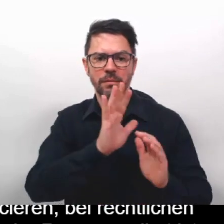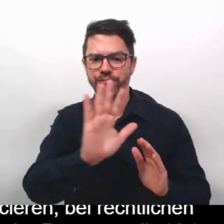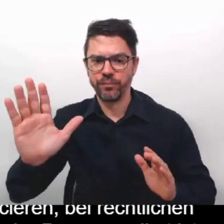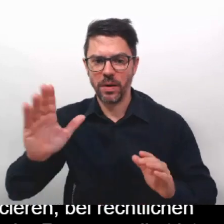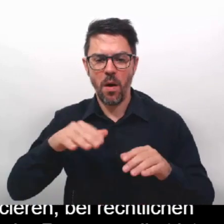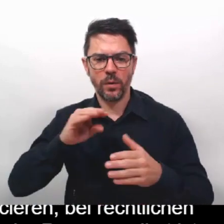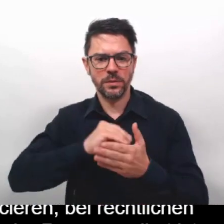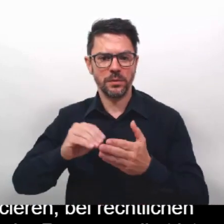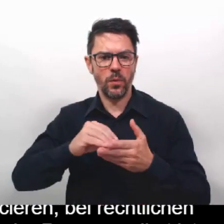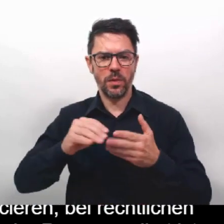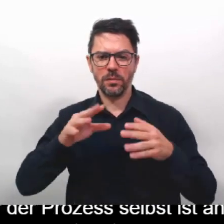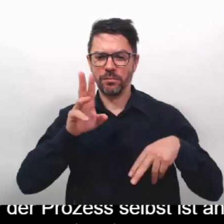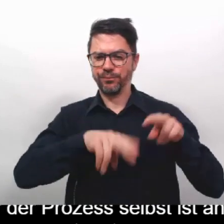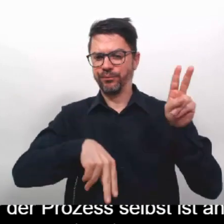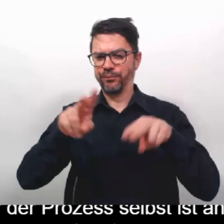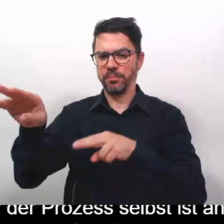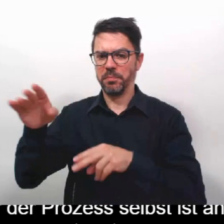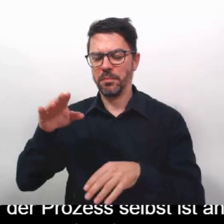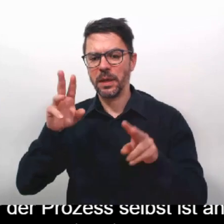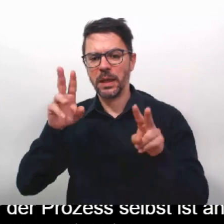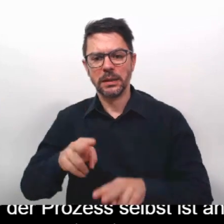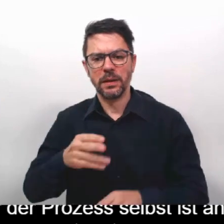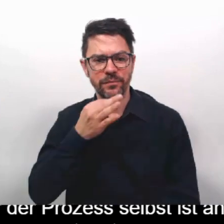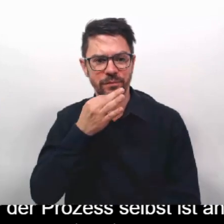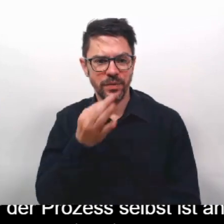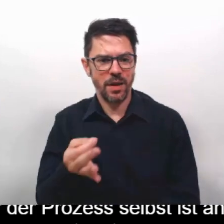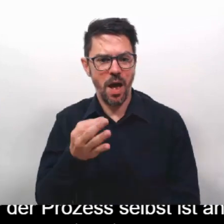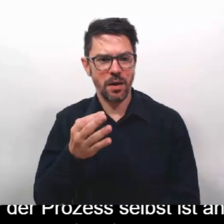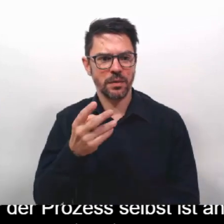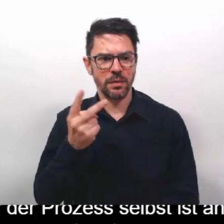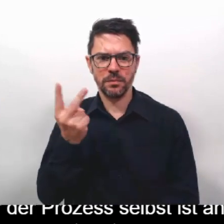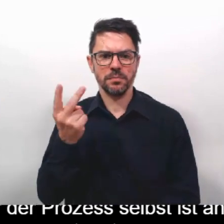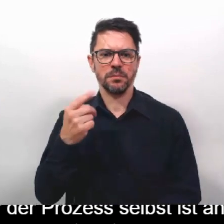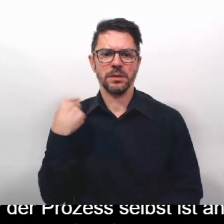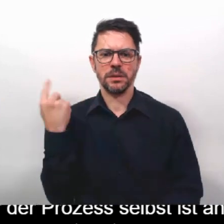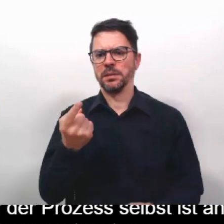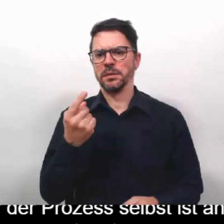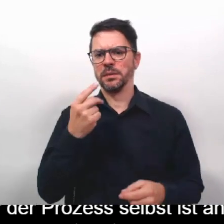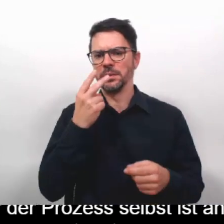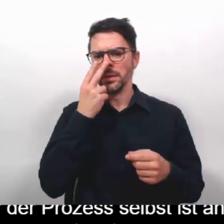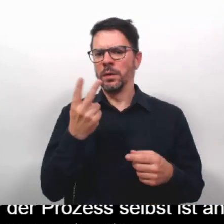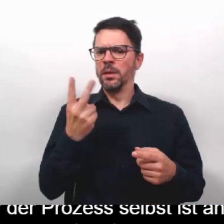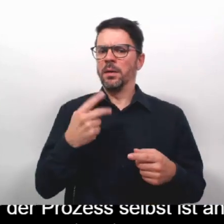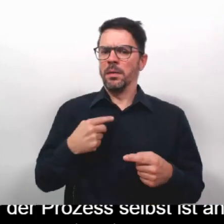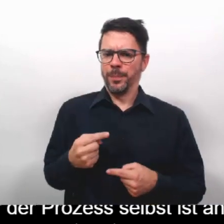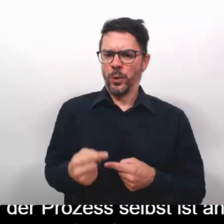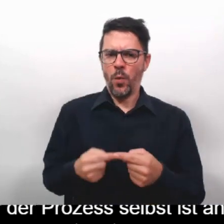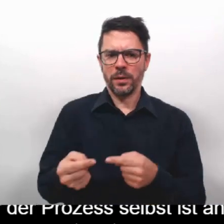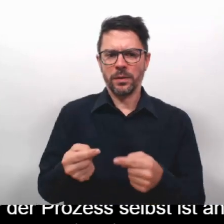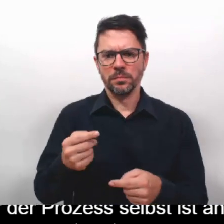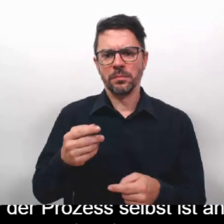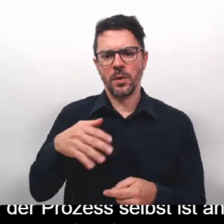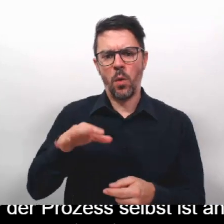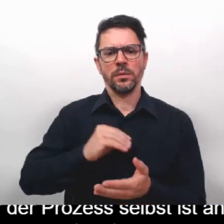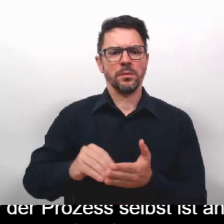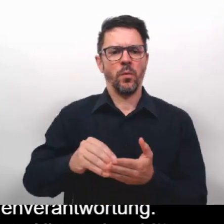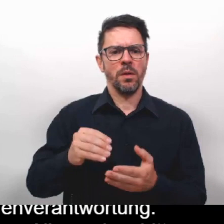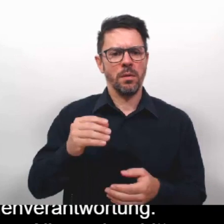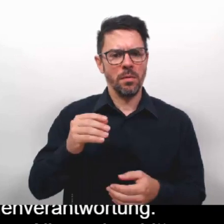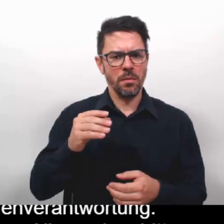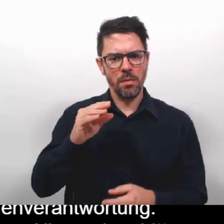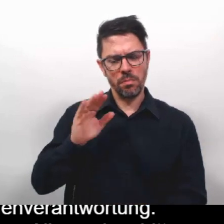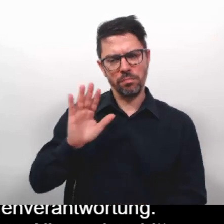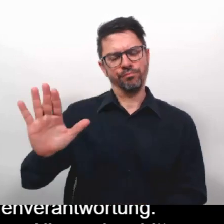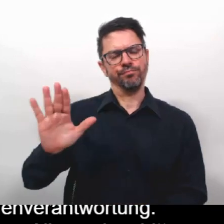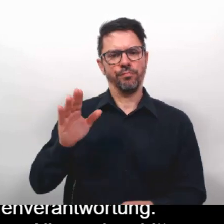aus Ihrer Sicht bisher nicht berücksichtigt wurde? Zweitens bietet diese Reform die Chance,